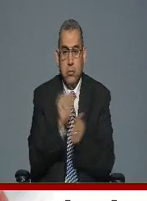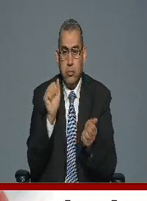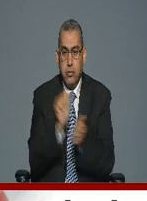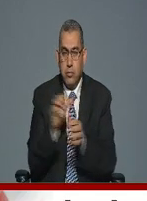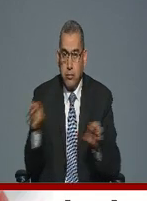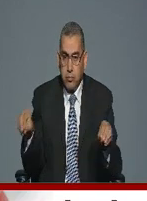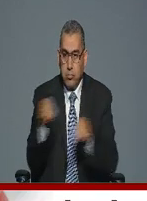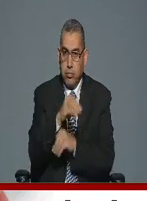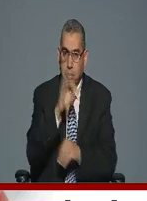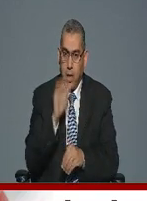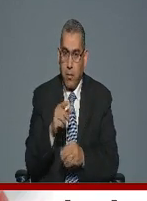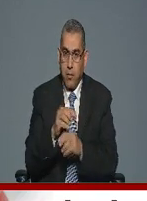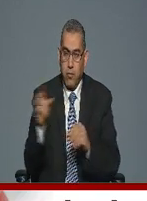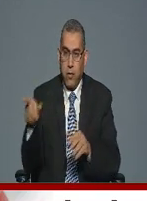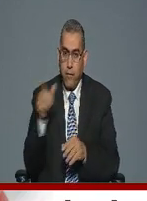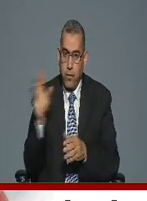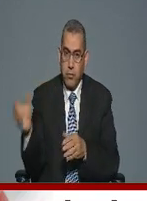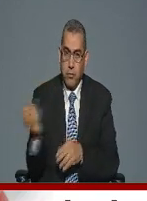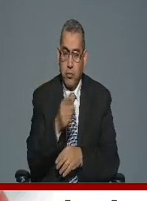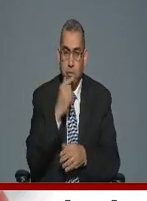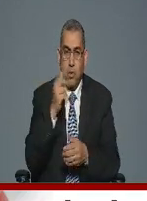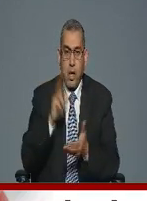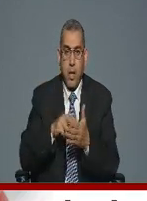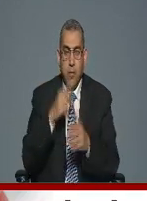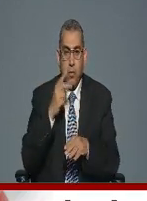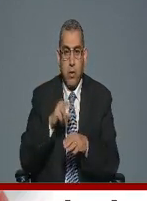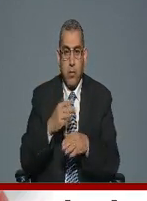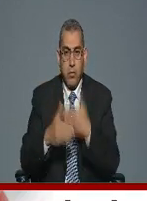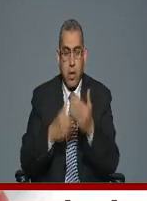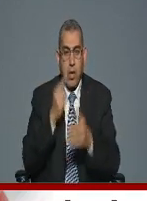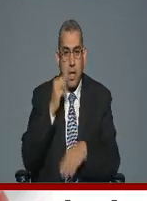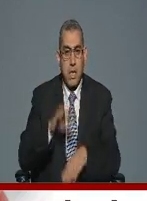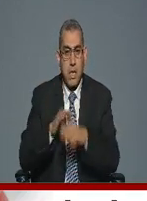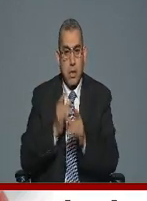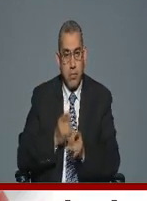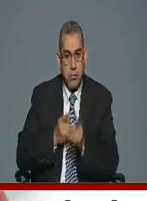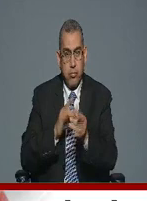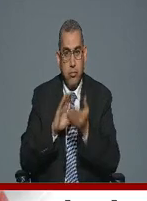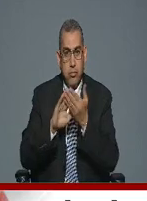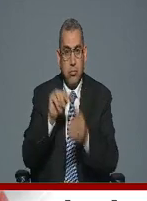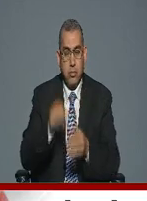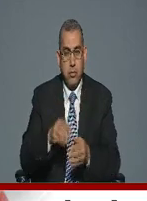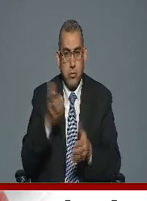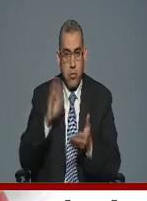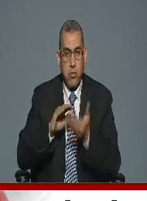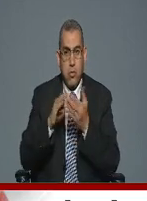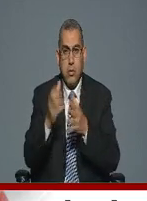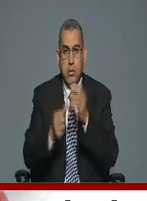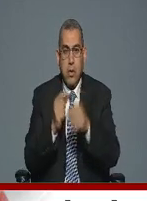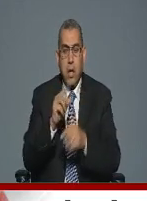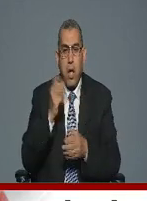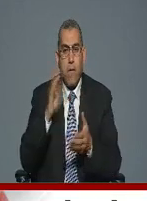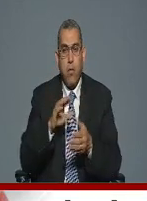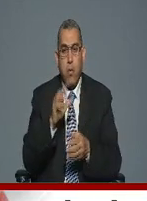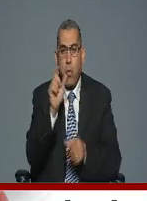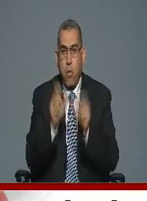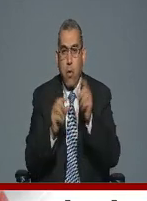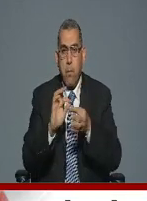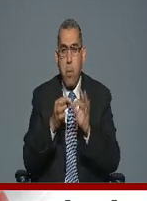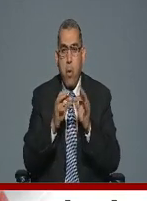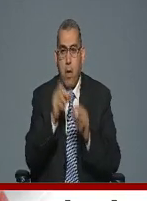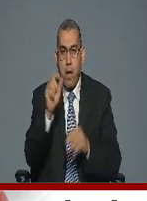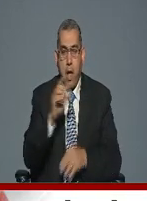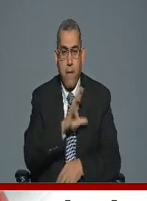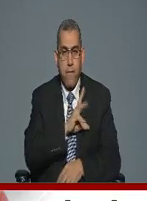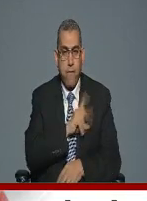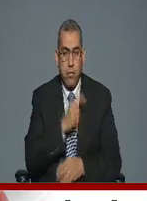وكذلك للقيام بعملية مساعدات إنسانية واسعة النطاق لإنقاذ المدنيين في غزة